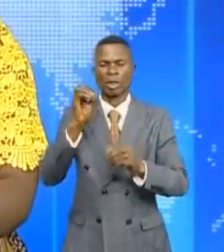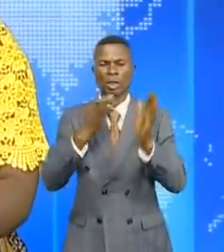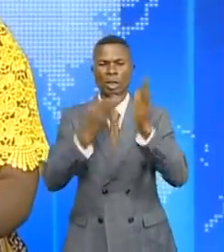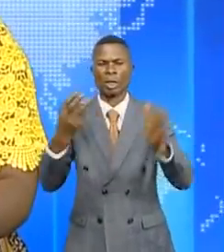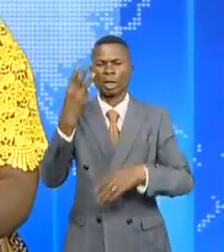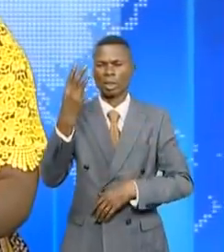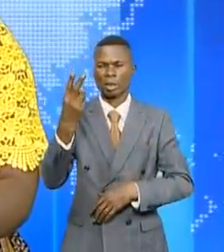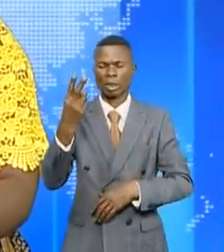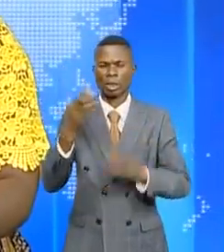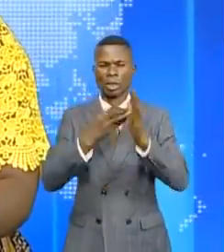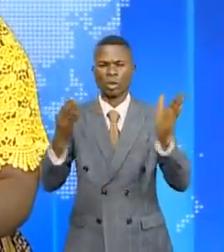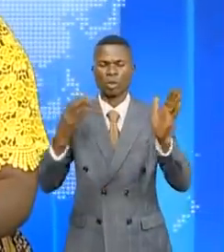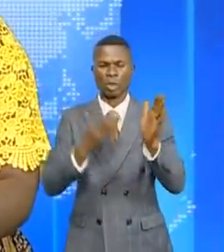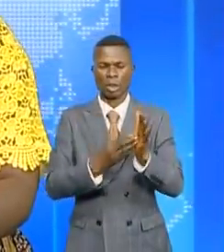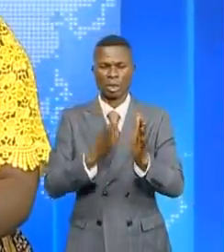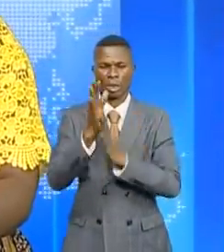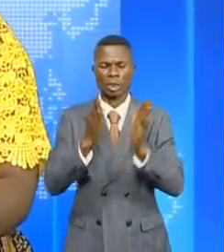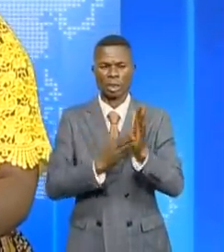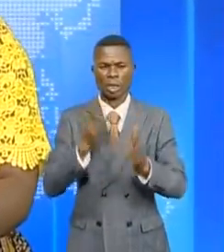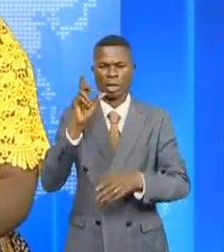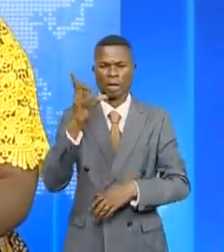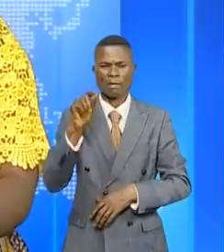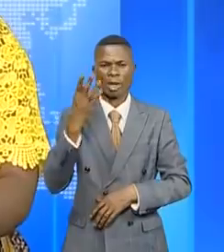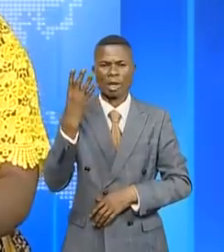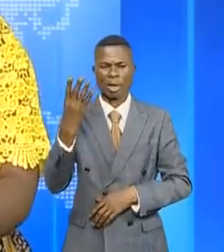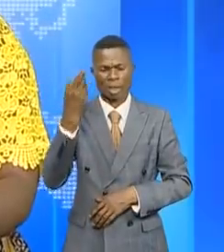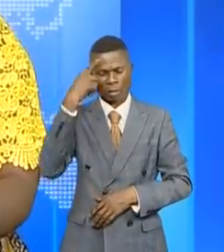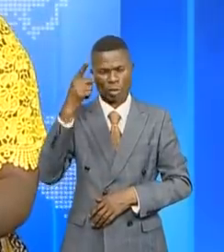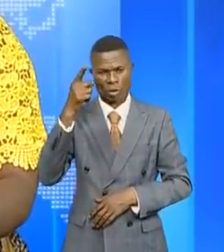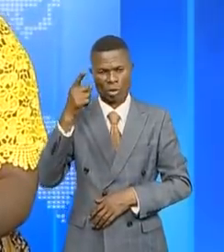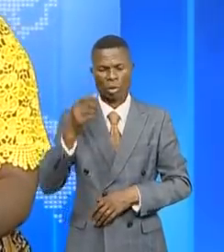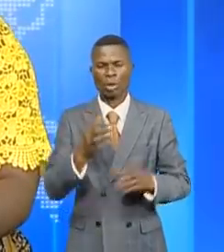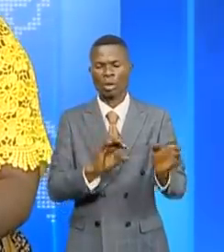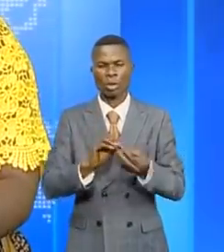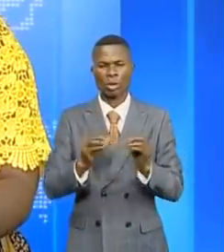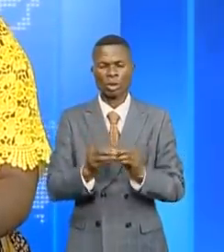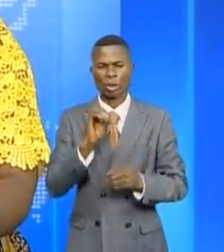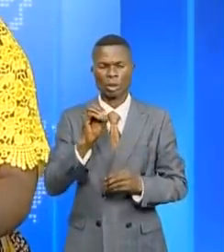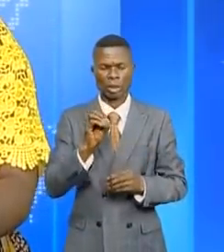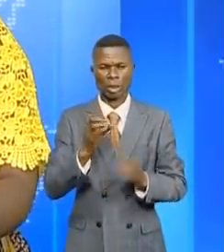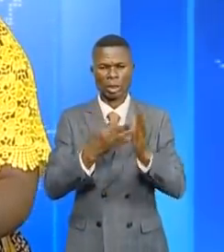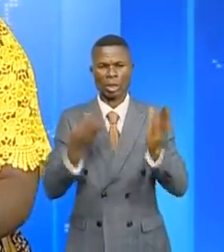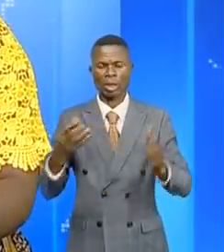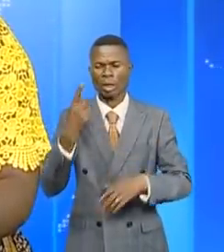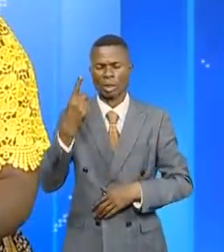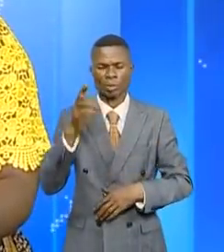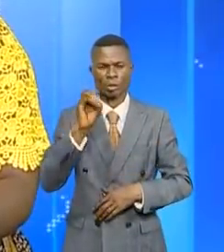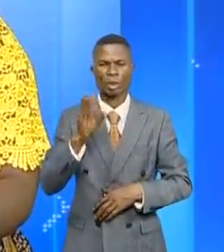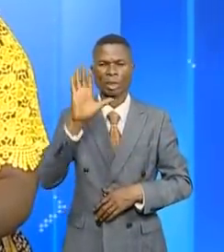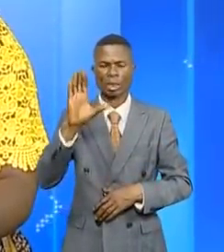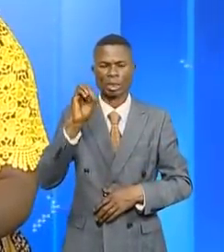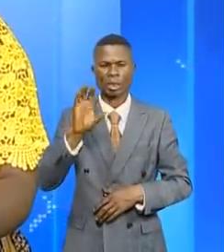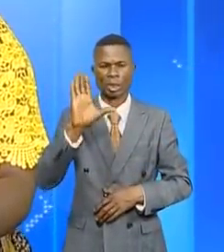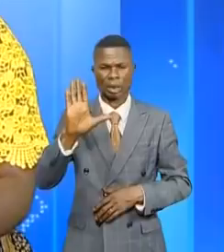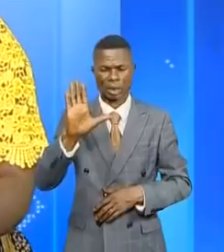082 97 19 24 ou notre call center au numéro 081 55